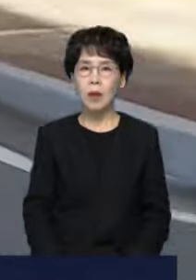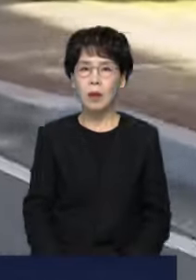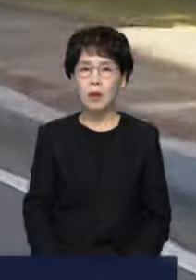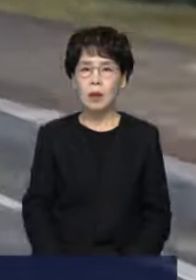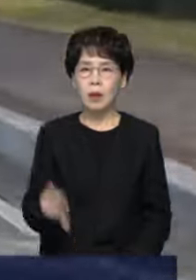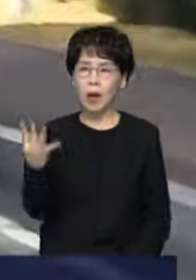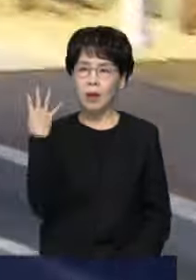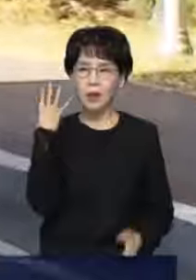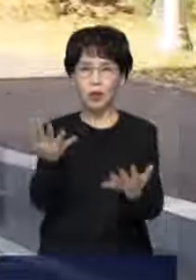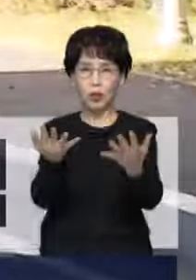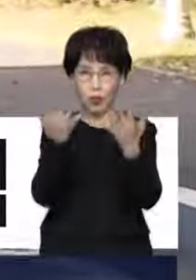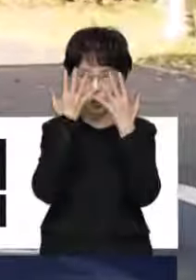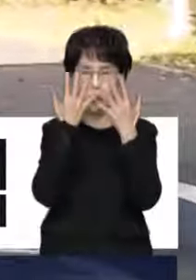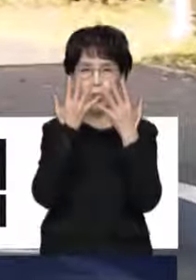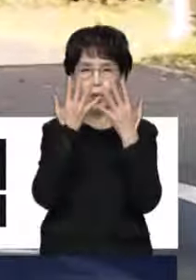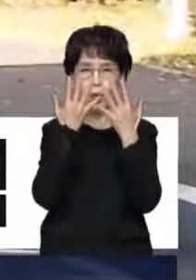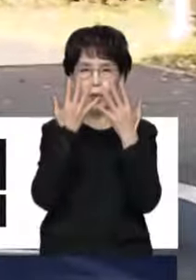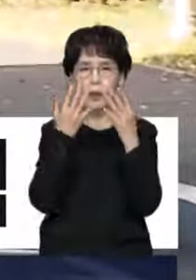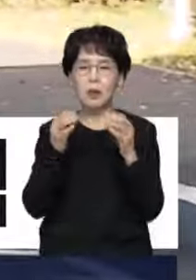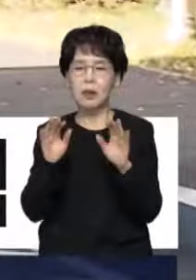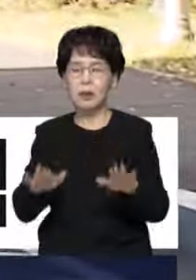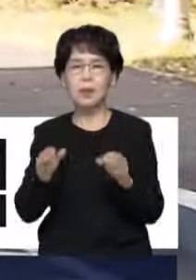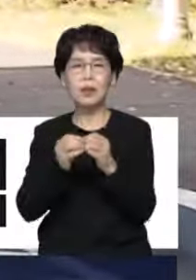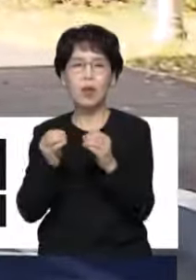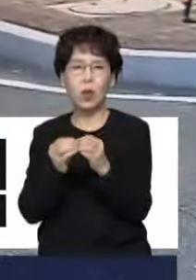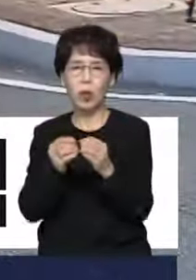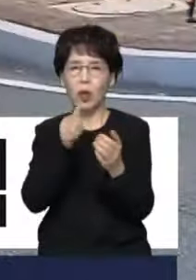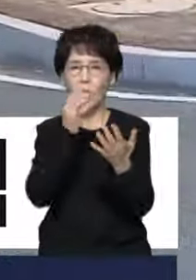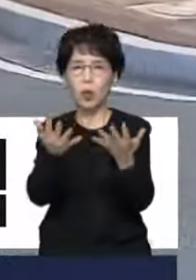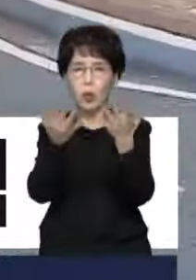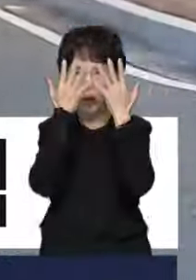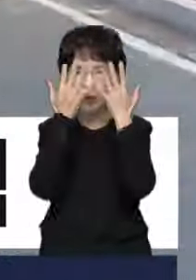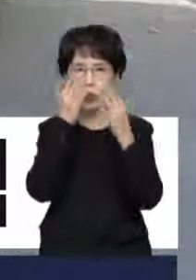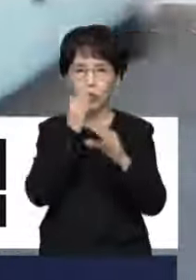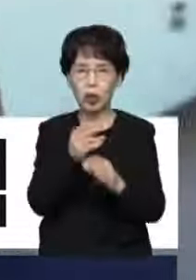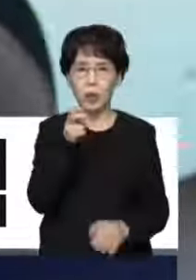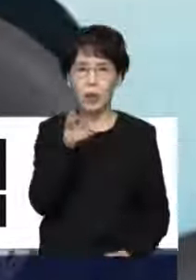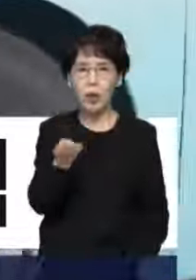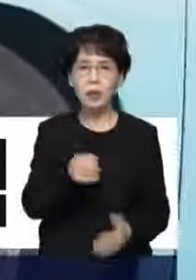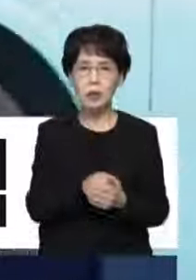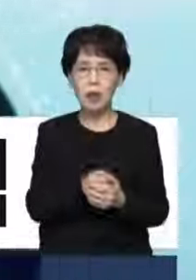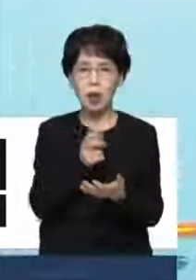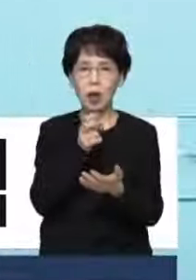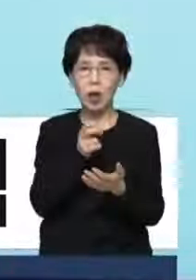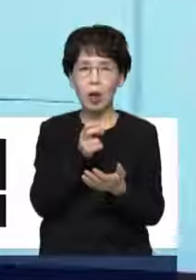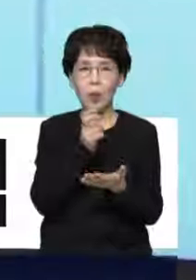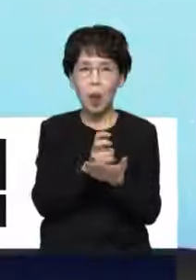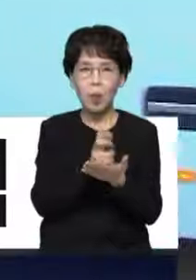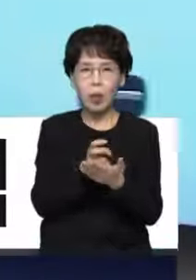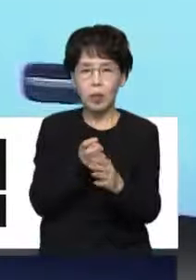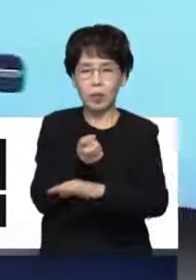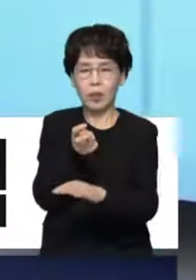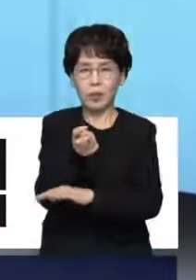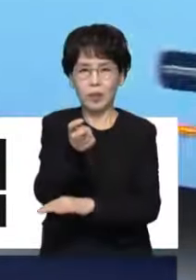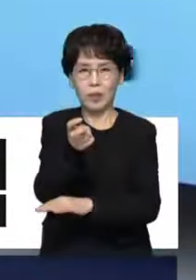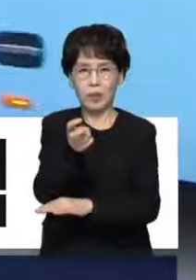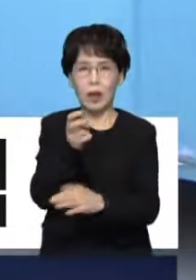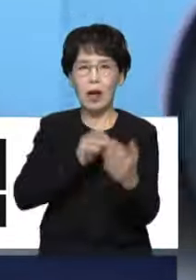나흘 전 구속영장이 발부돼 창원교도소에 수감된 명태균 씨는 호송 차량을 타고 오전 10시쯤 창원지검에